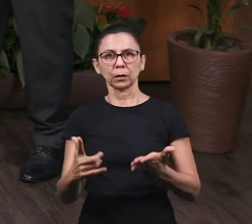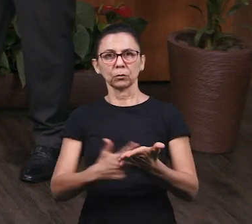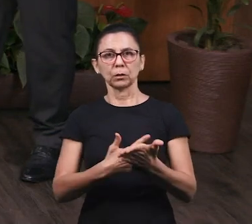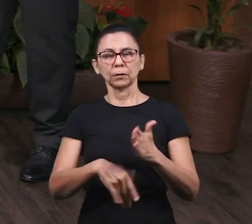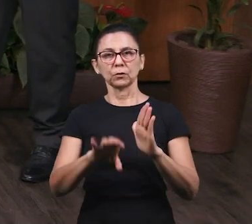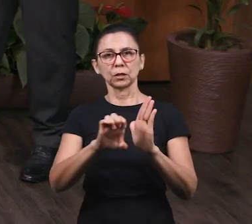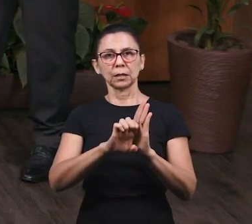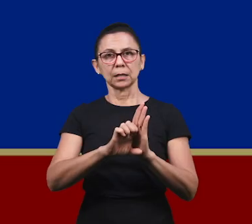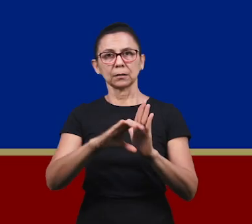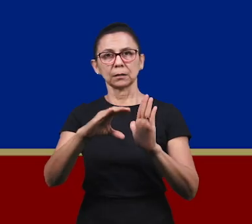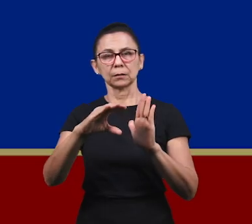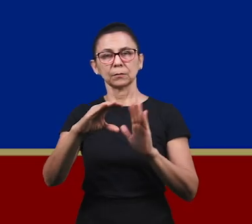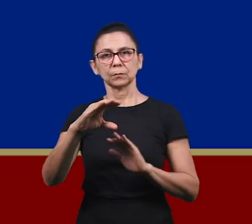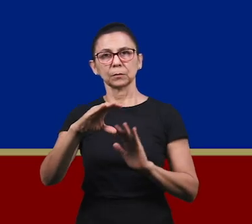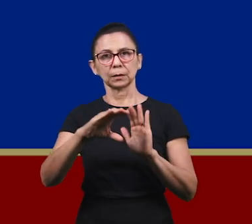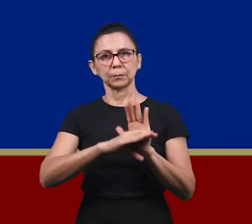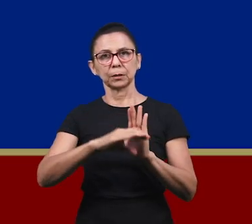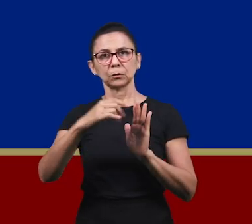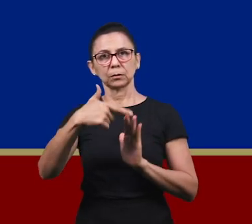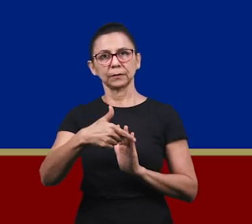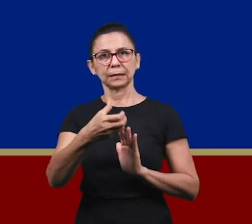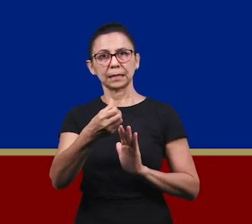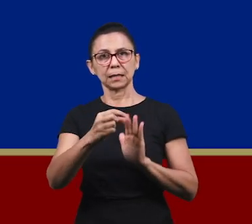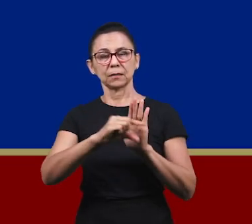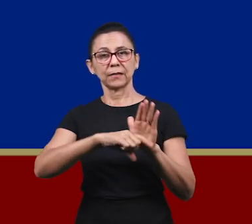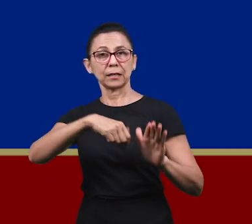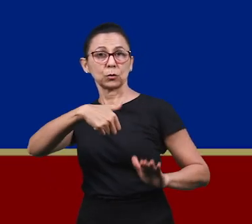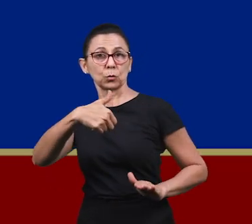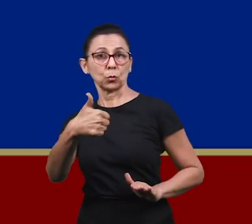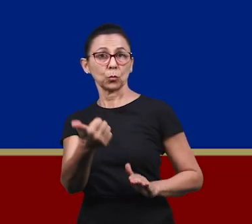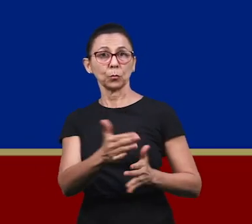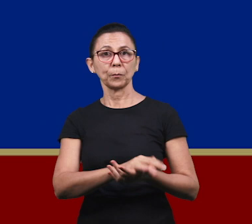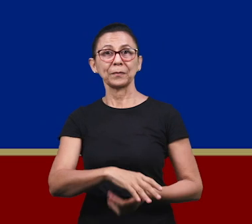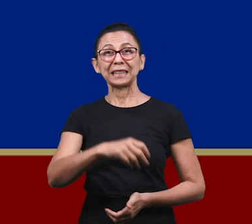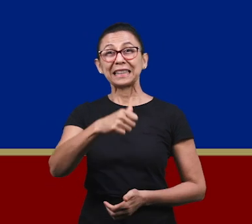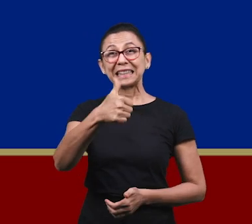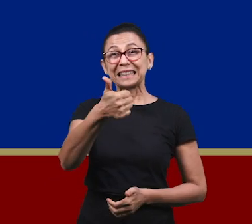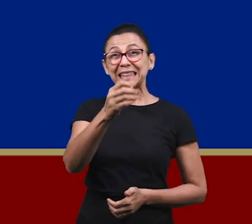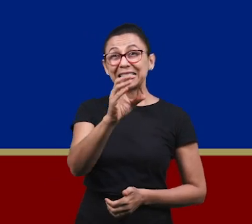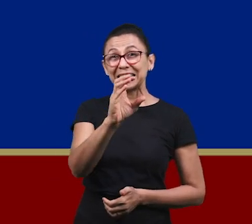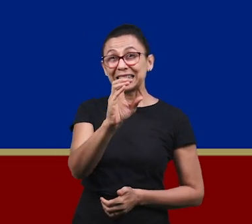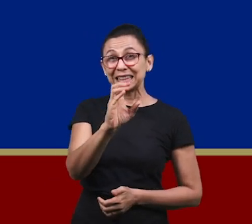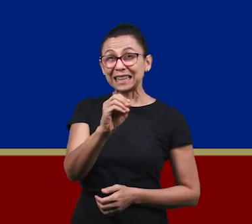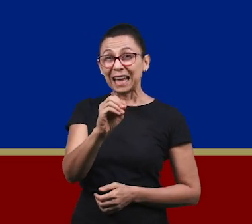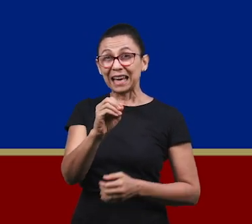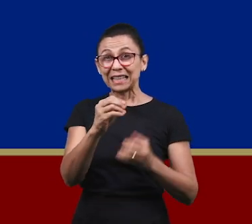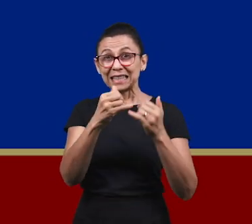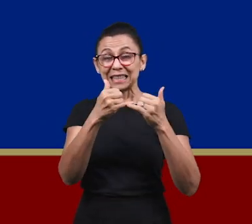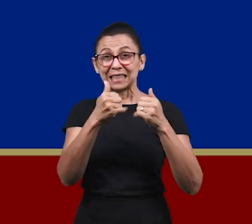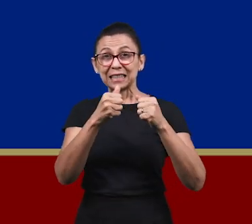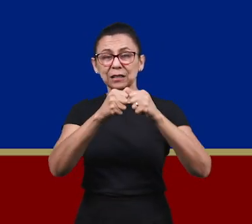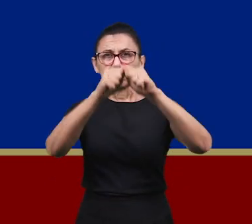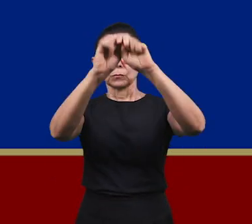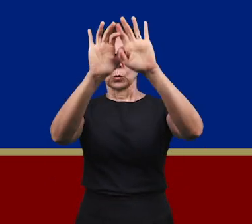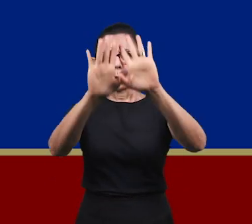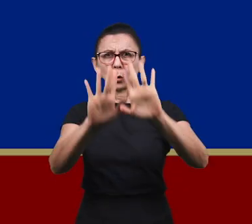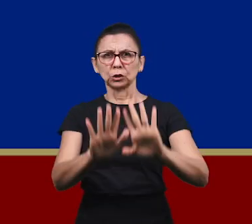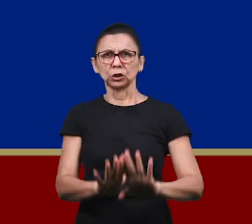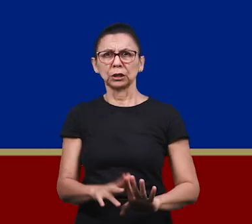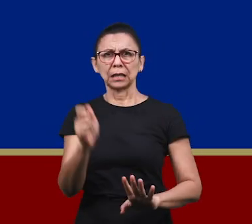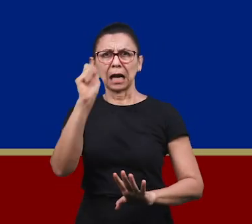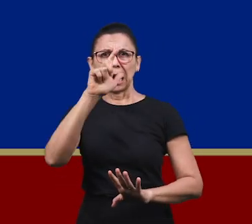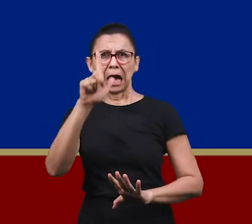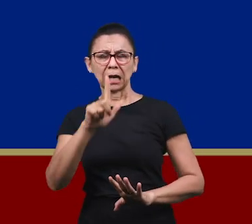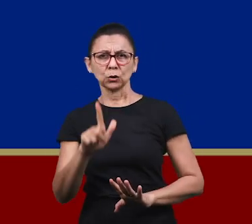livre d'Exode 26, verset 1. Et le tabernacle, tu le feras de 10 rideaux de lin fin